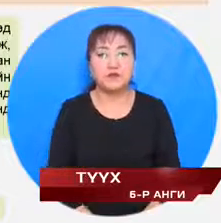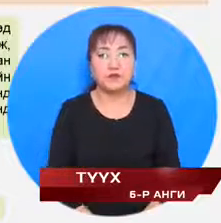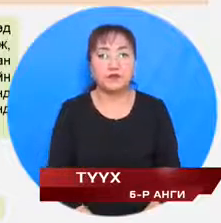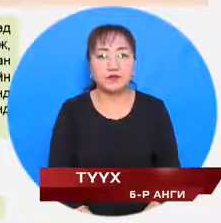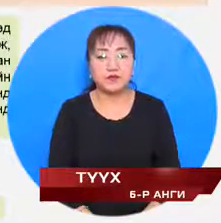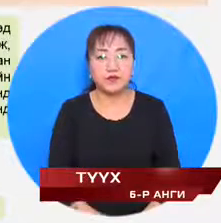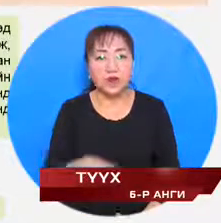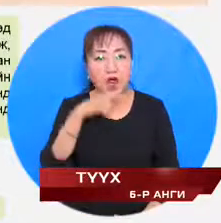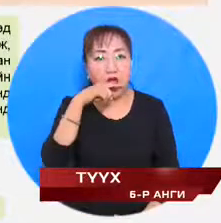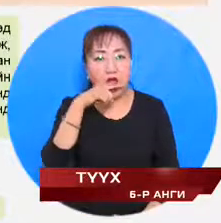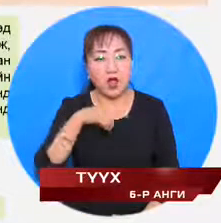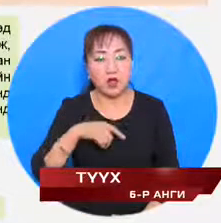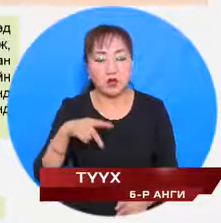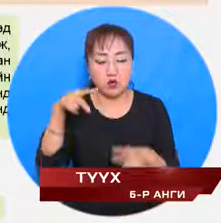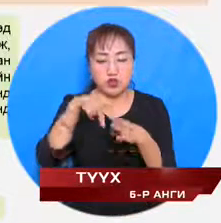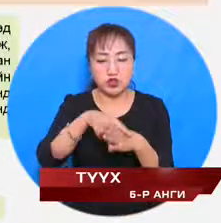За амар унсан хүмүүс байна.